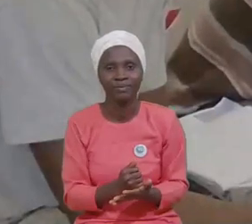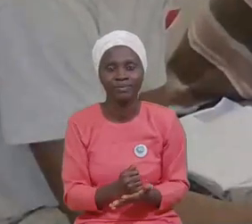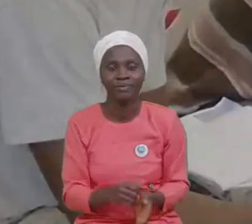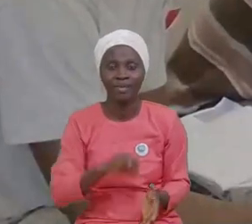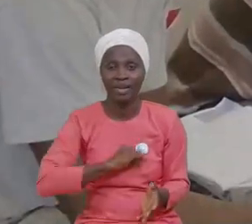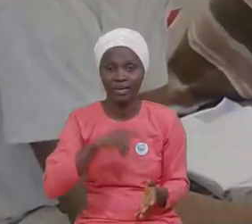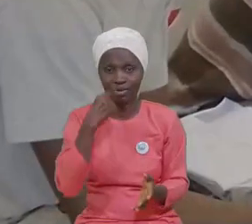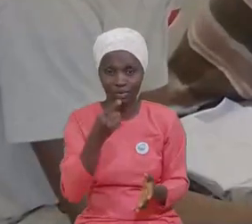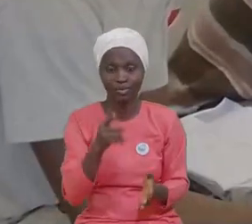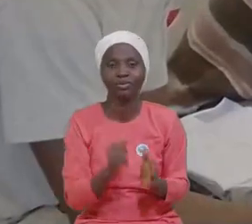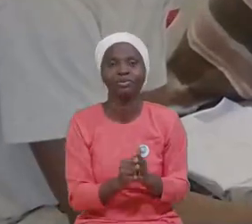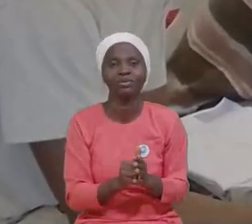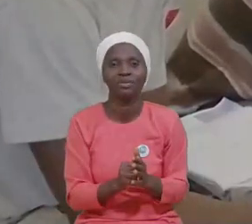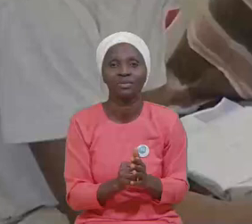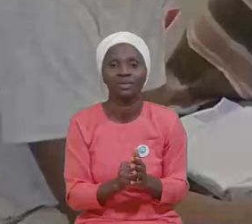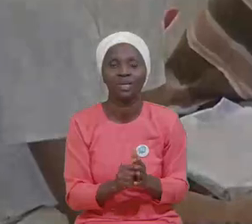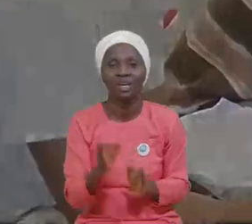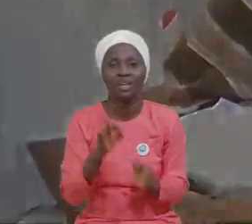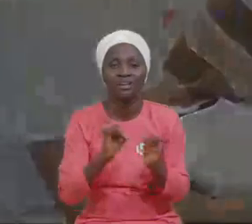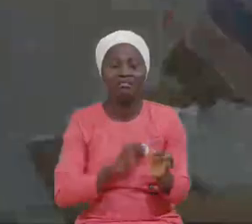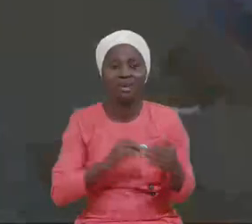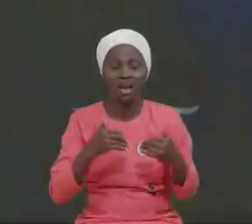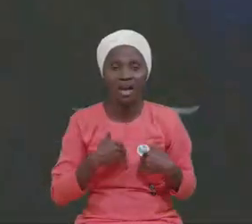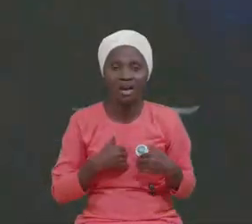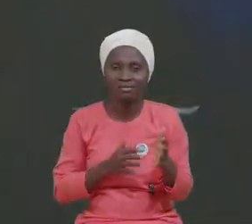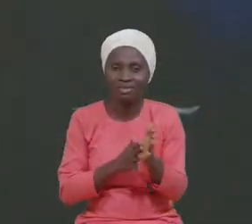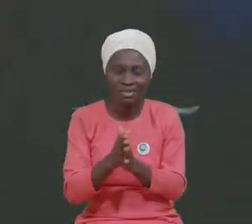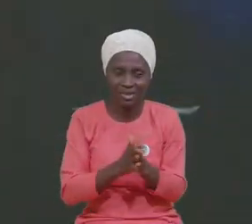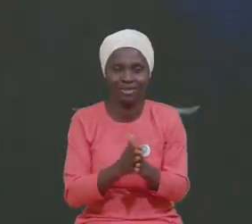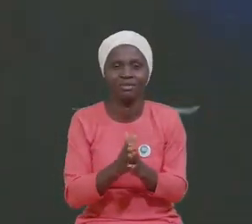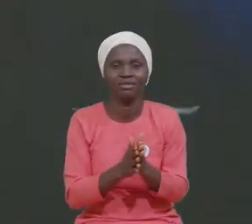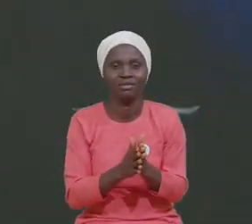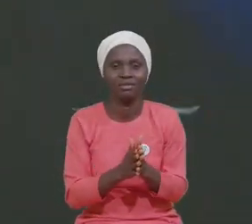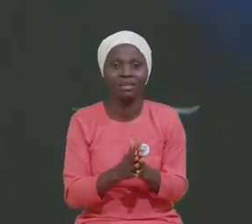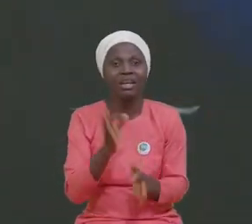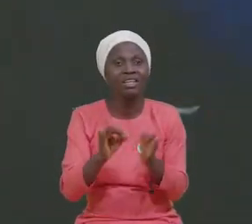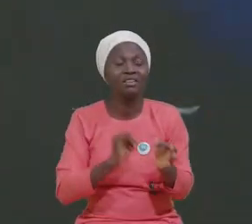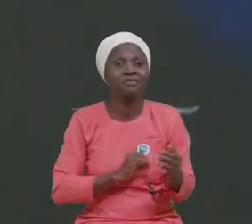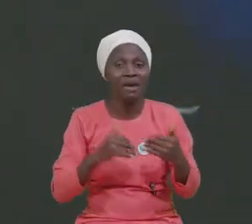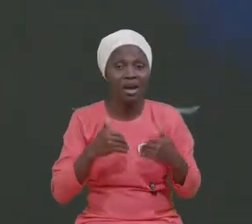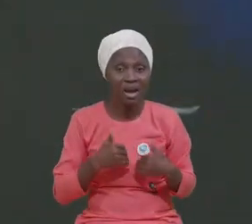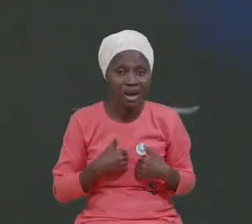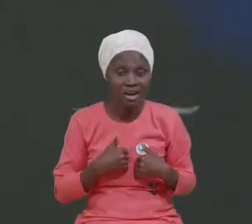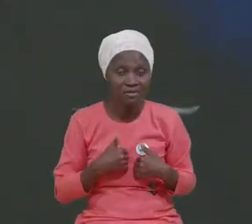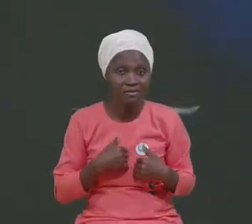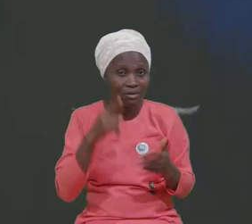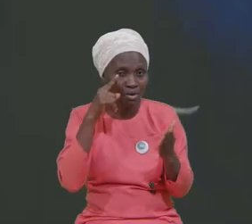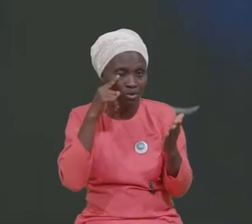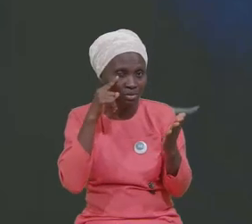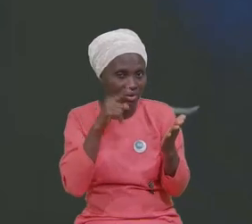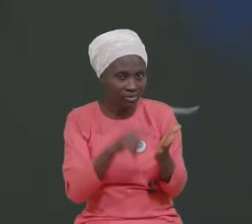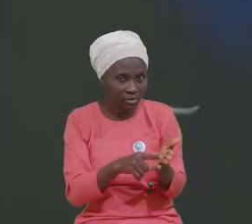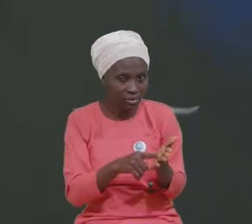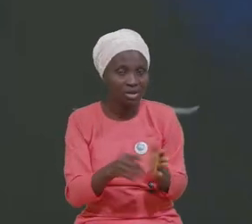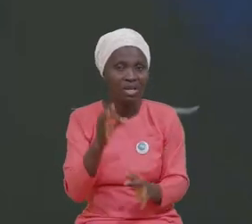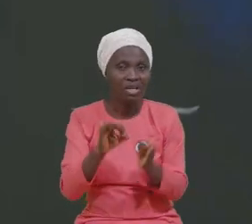Est-ce que tu n'es pas encore arrivé? Je vous ai dit, si j'ai de l'aspiration, si j'ai